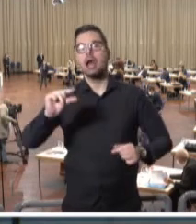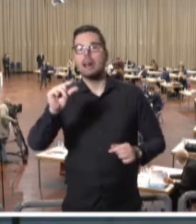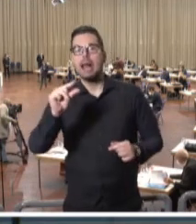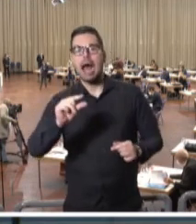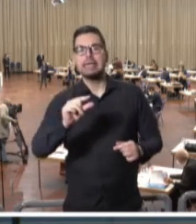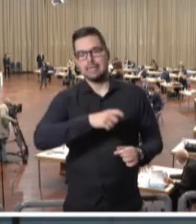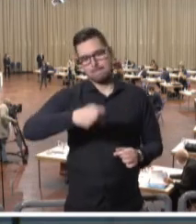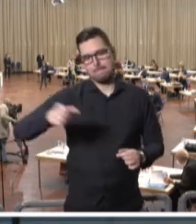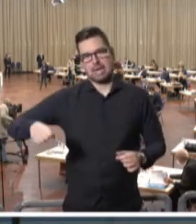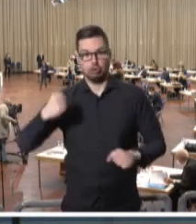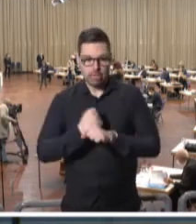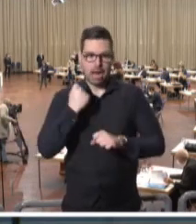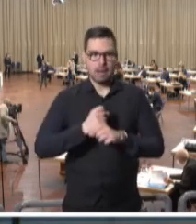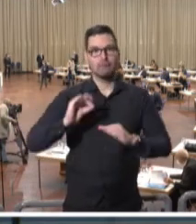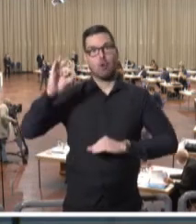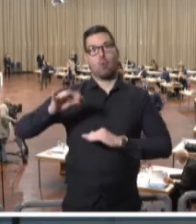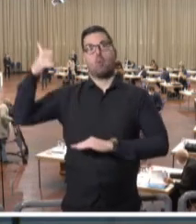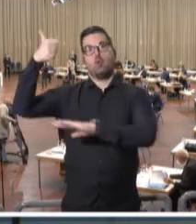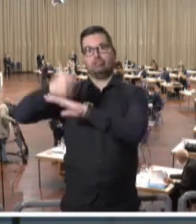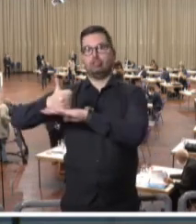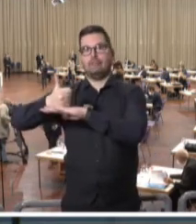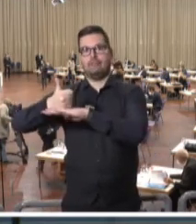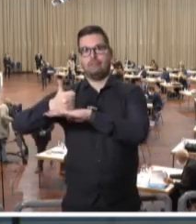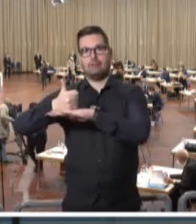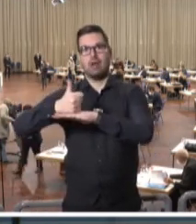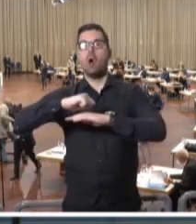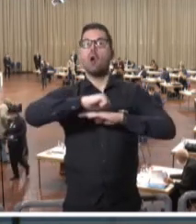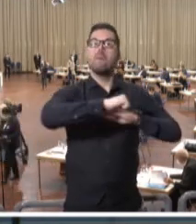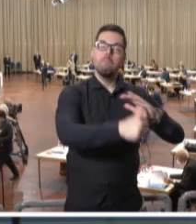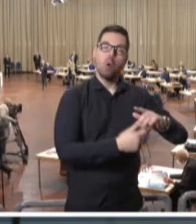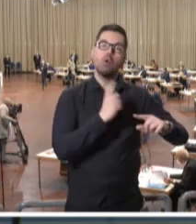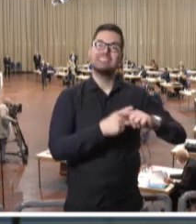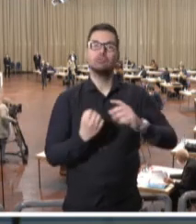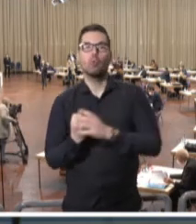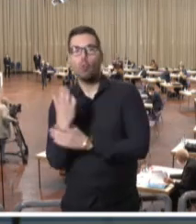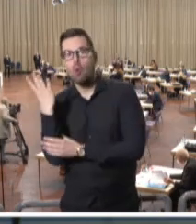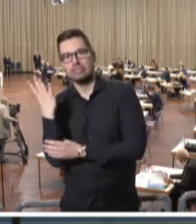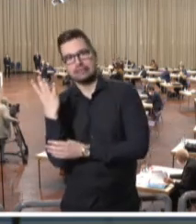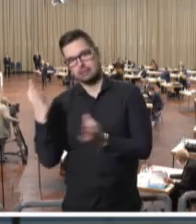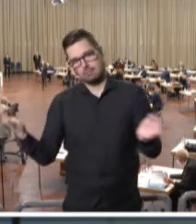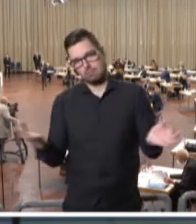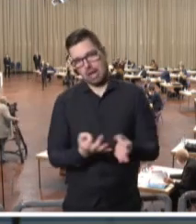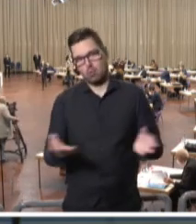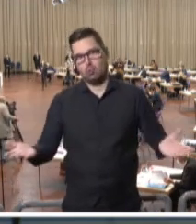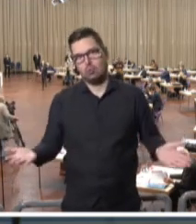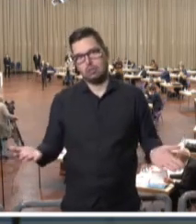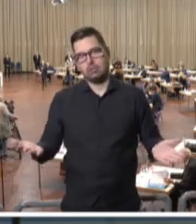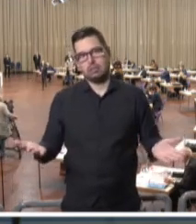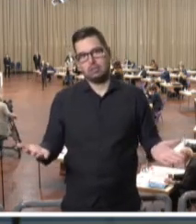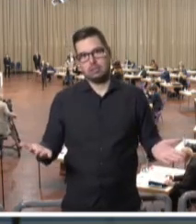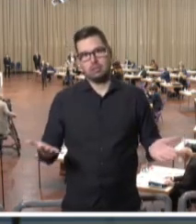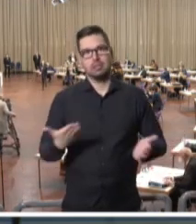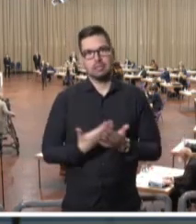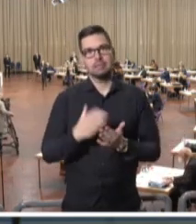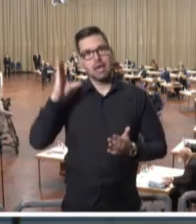die Großen. Her mit dem ganzen Leben, Brot und Rosen. Und lieber Eugen, ich darf, glaube ich, auch an dieser